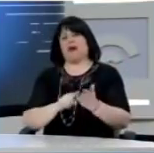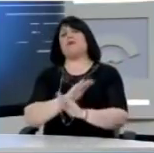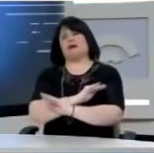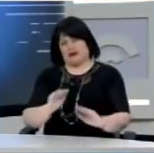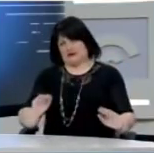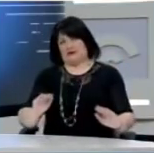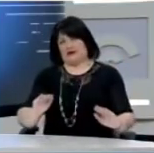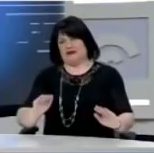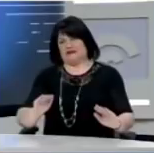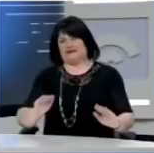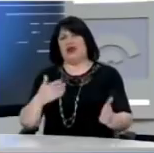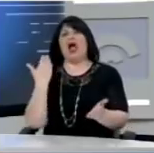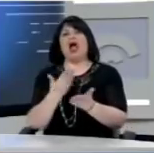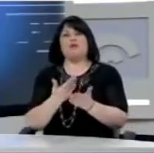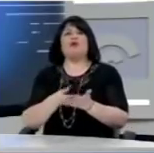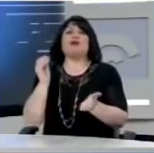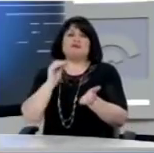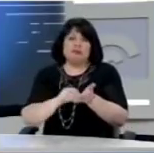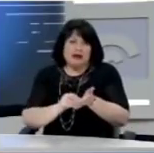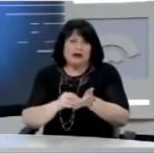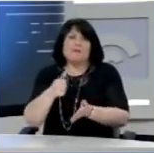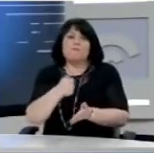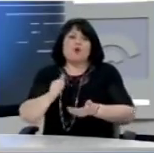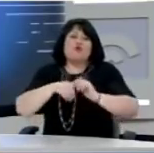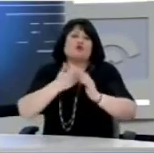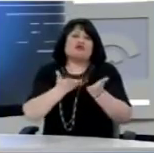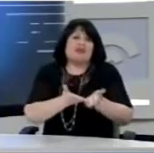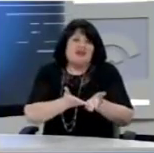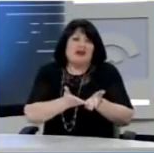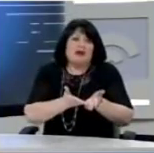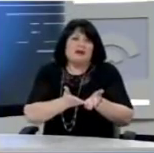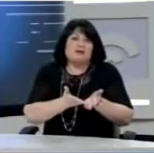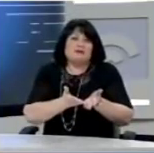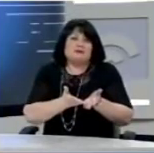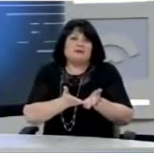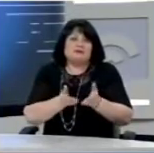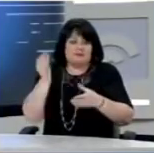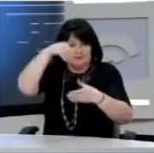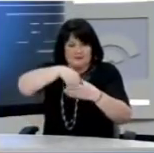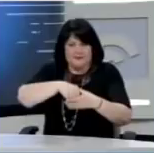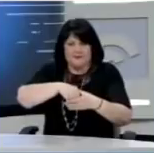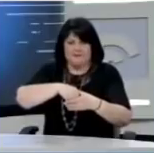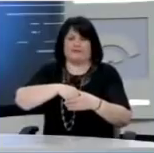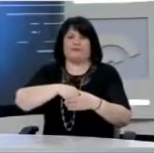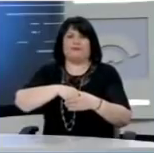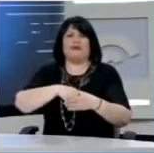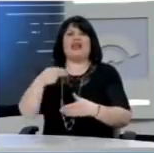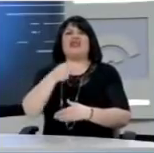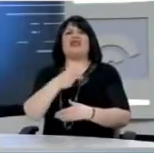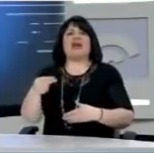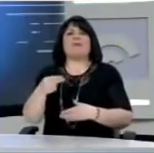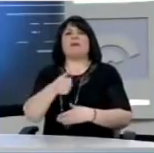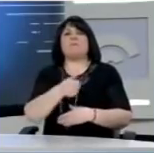σταματήσει. Διότι αποδεικνύεται για άλλη μια φορά ότι το μόνο που σας ενδιαφέρει είναι να εντάξετε ένα θέμα που